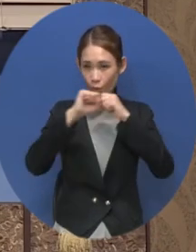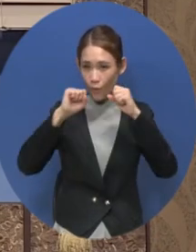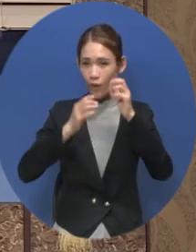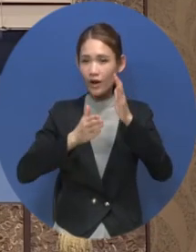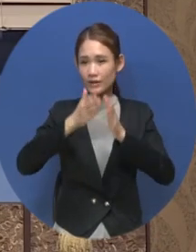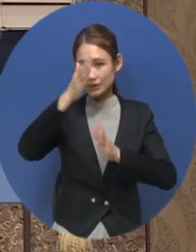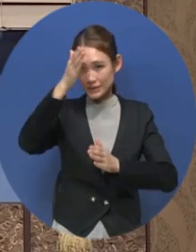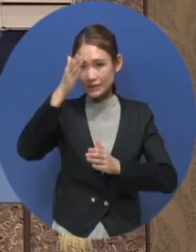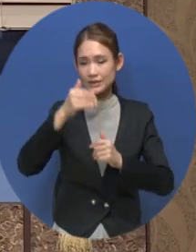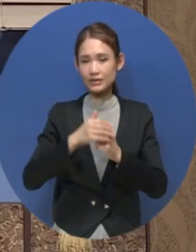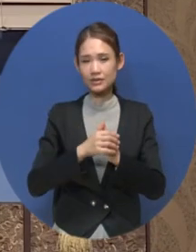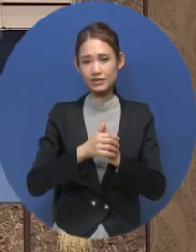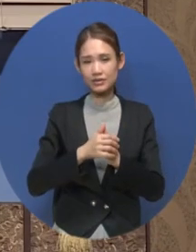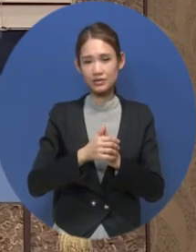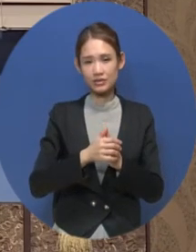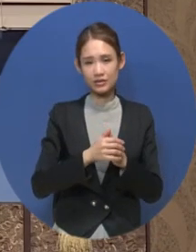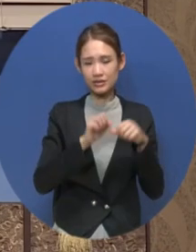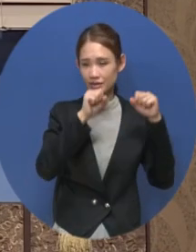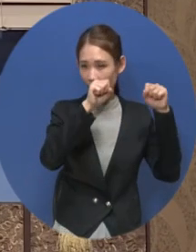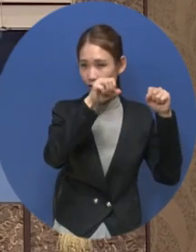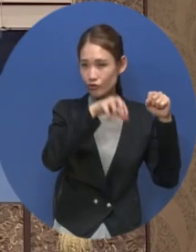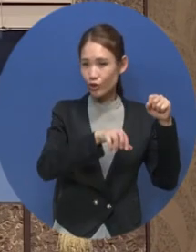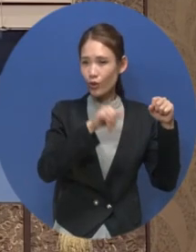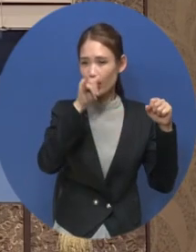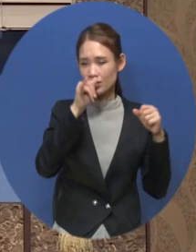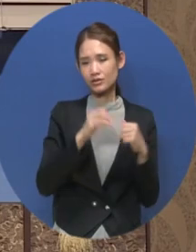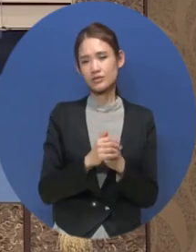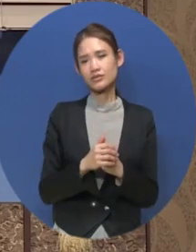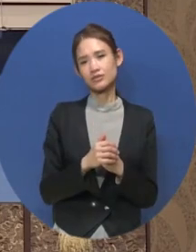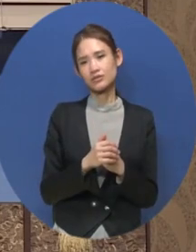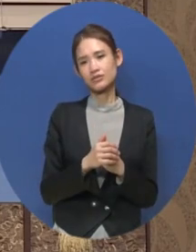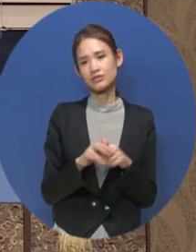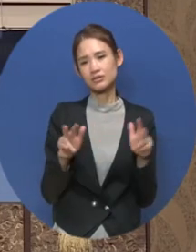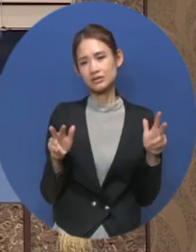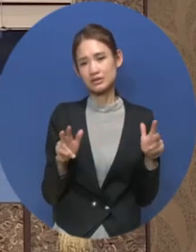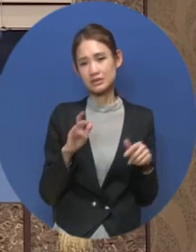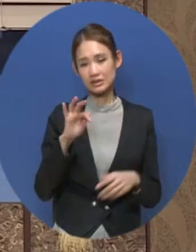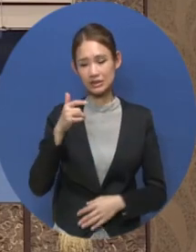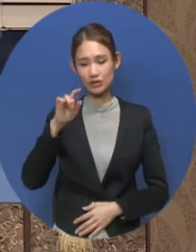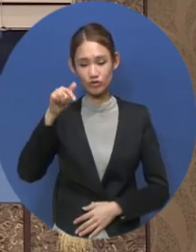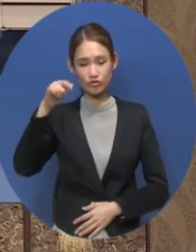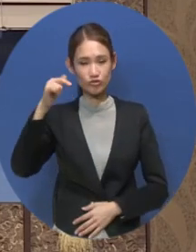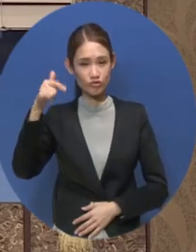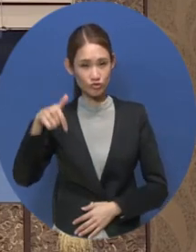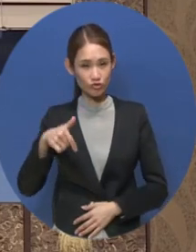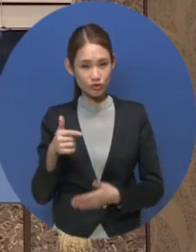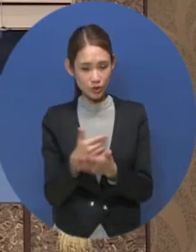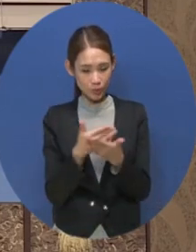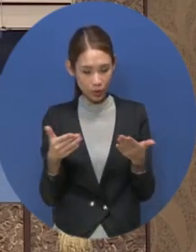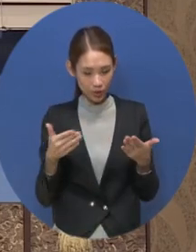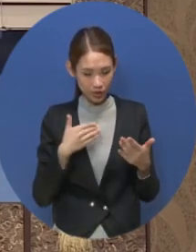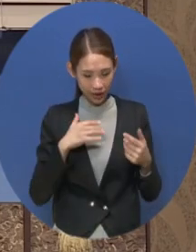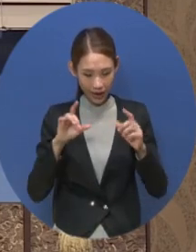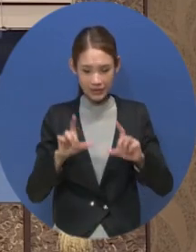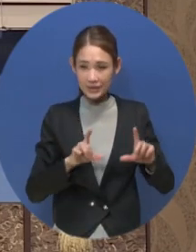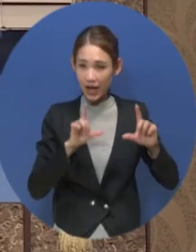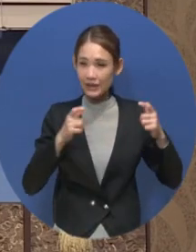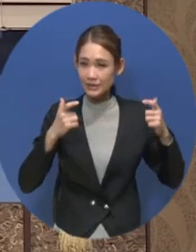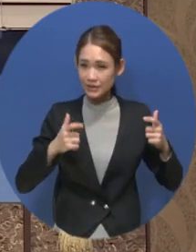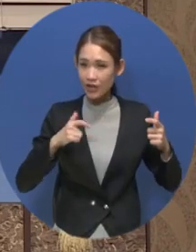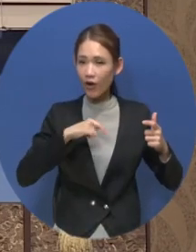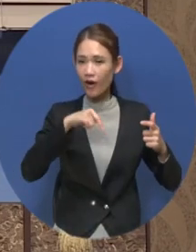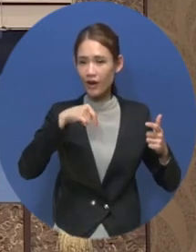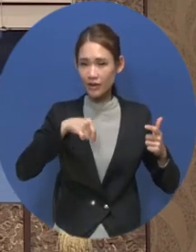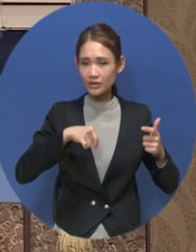그전에는 이제 광역도에만 그런 게 체육관들이 있어서요. 네. 그래서 지금은 시군구별로 내가 사는 지역에서